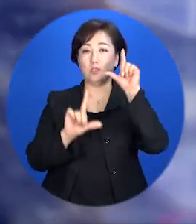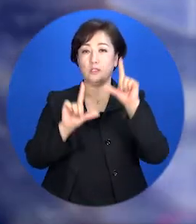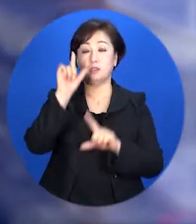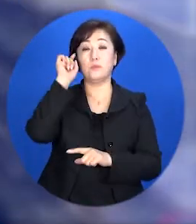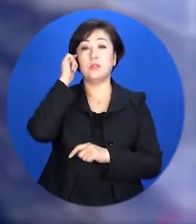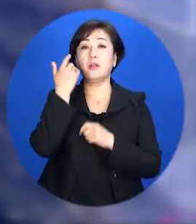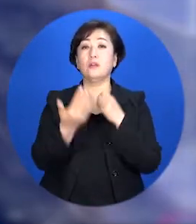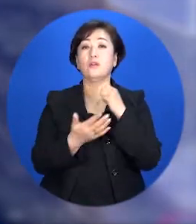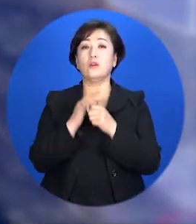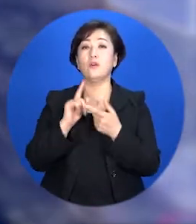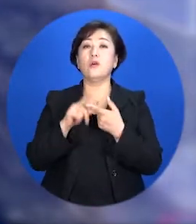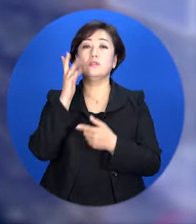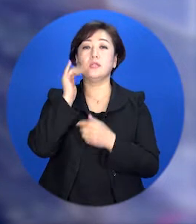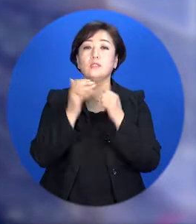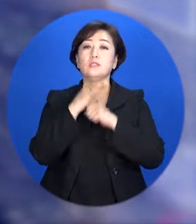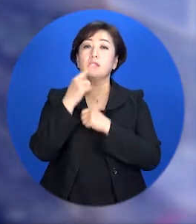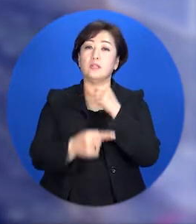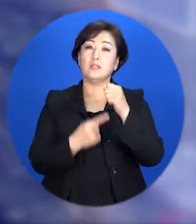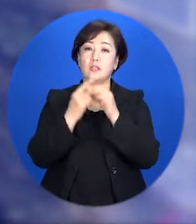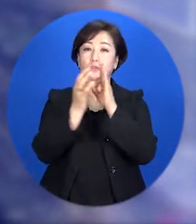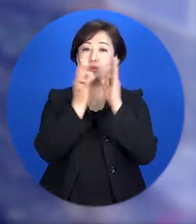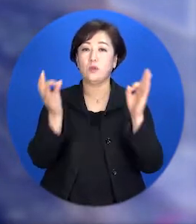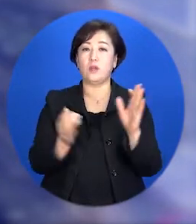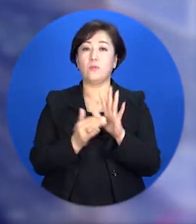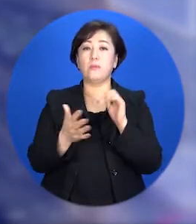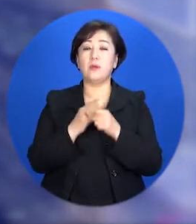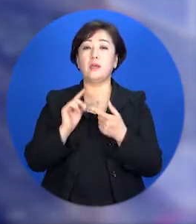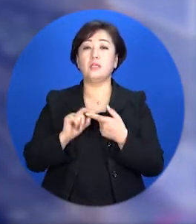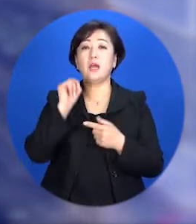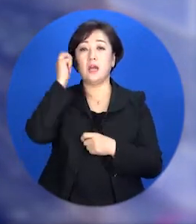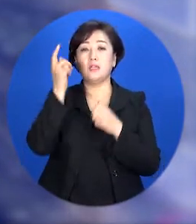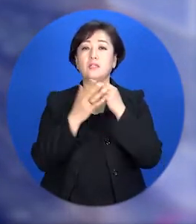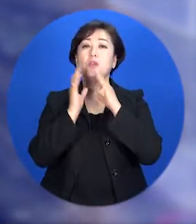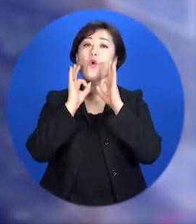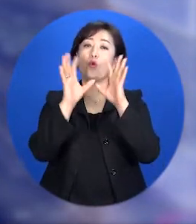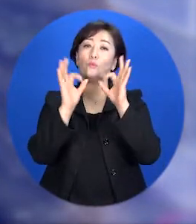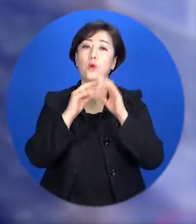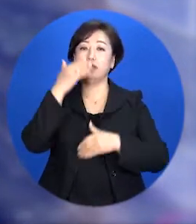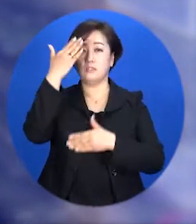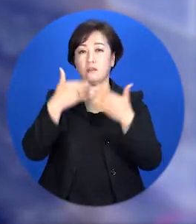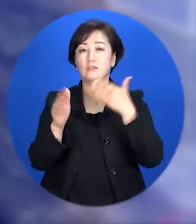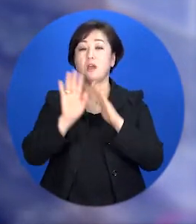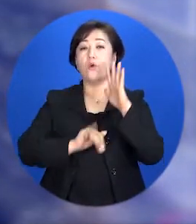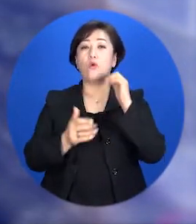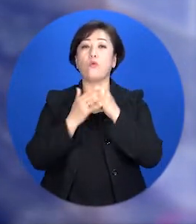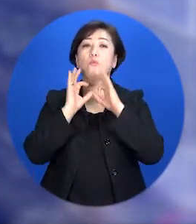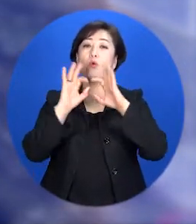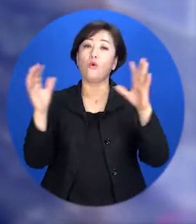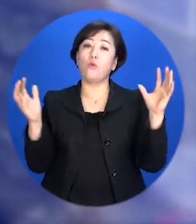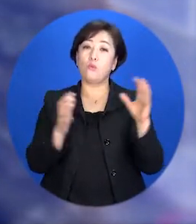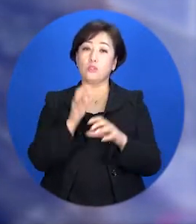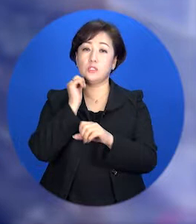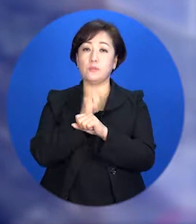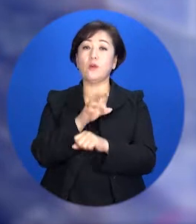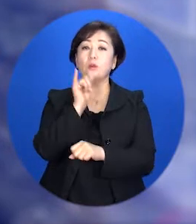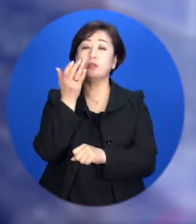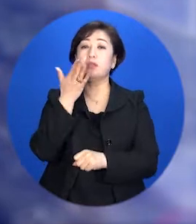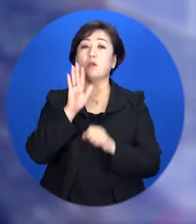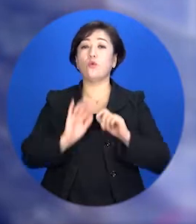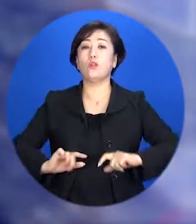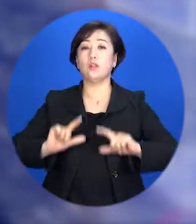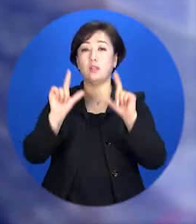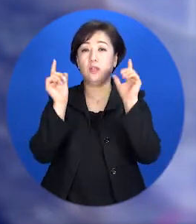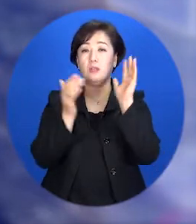모습인가요? 울산시는 매년 시민들의 아이디어로 울산을 홍보하는 영상 공모전을 진행하고 있는데요. 올해도